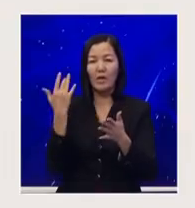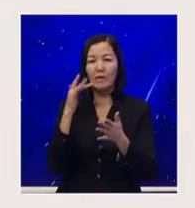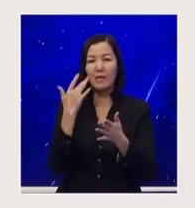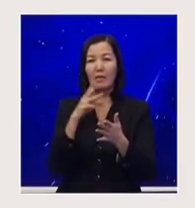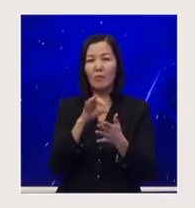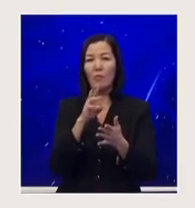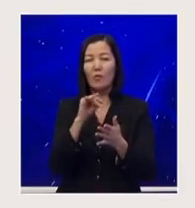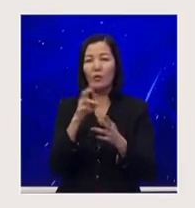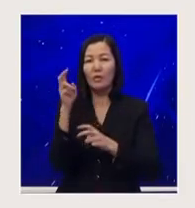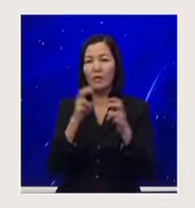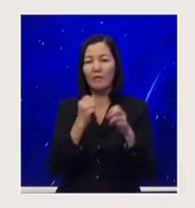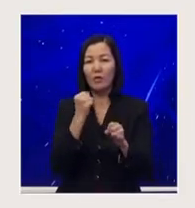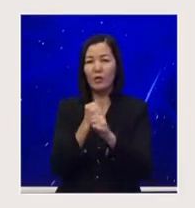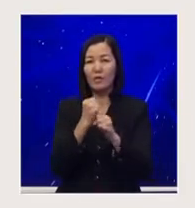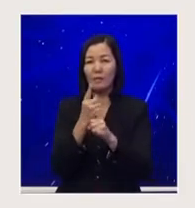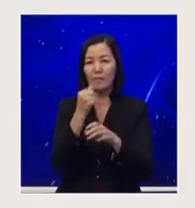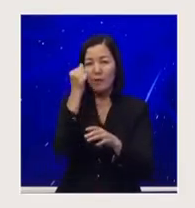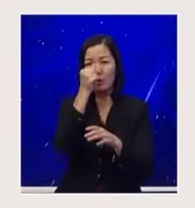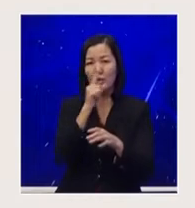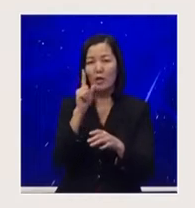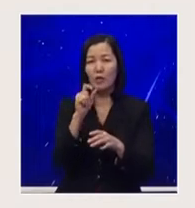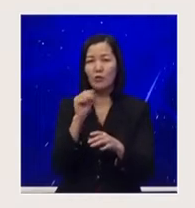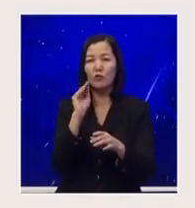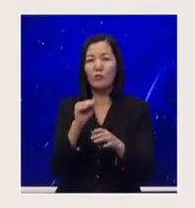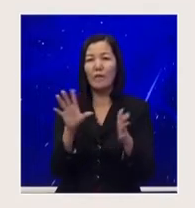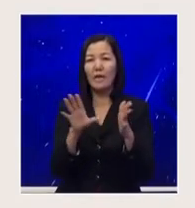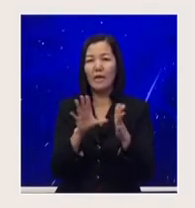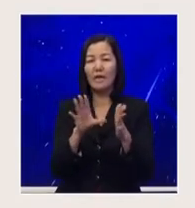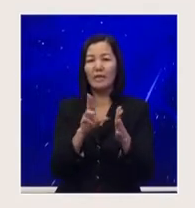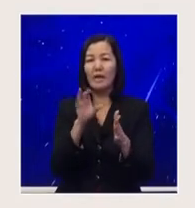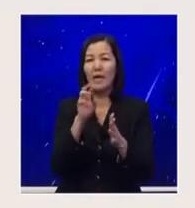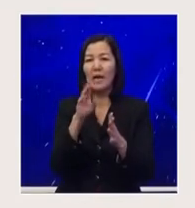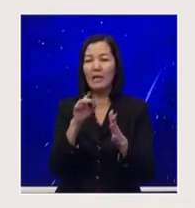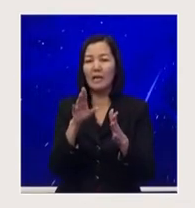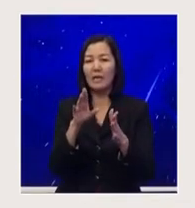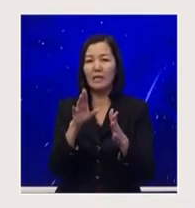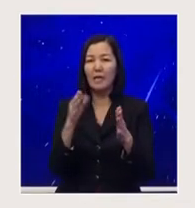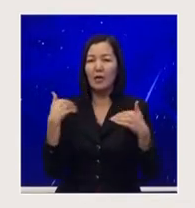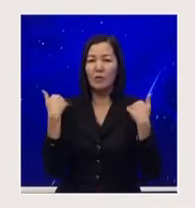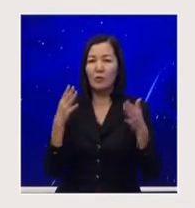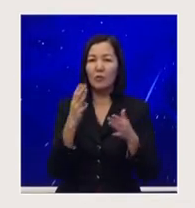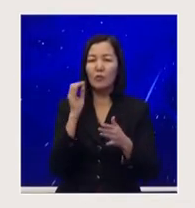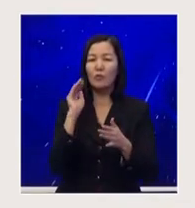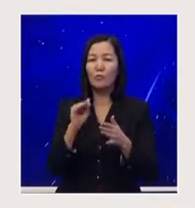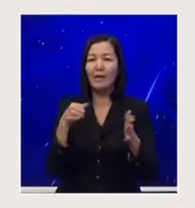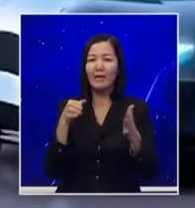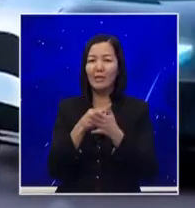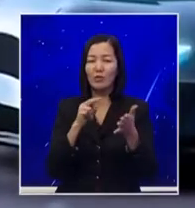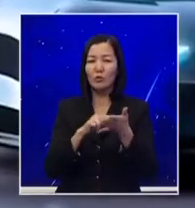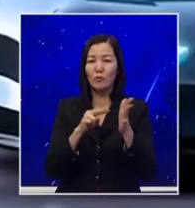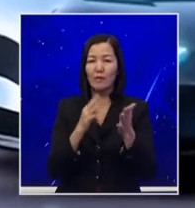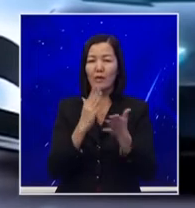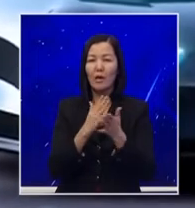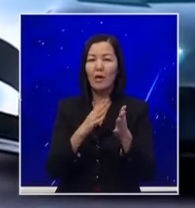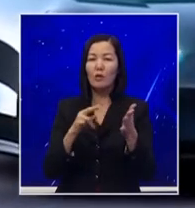Motors зауытында жасалады. Алғашқы бір жылда 100 мың электрокар шығару жоспарланған. Кейін жылына 400 мыңға жеткізеді. Аталмыш жоспарлар